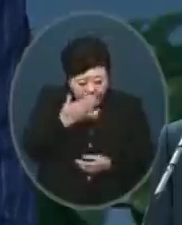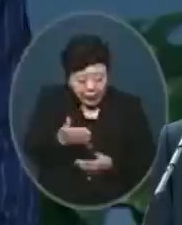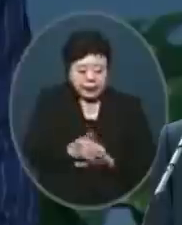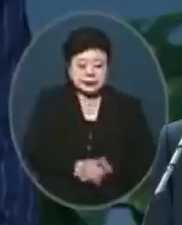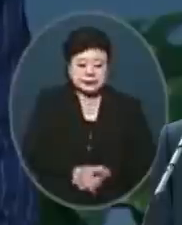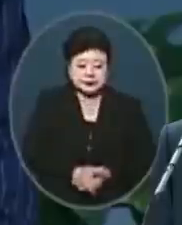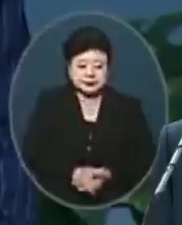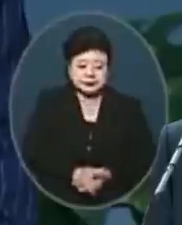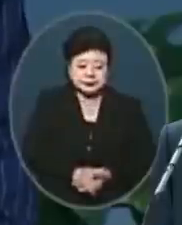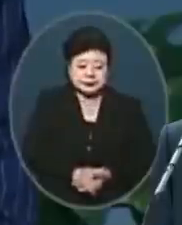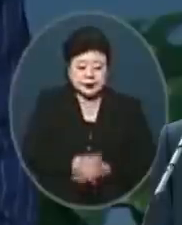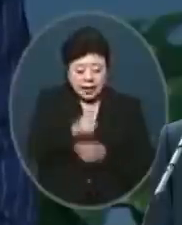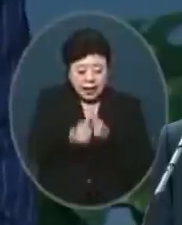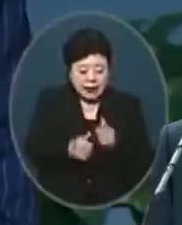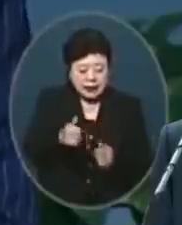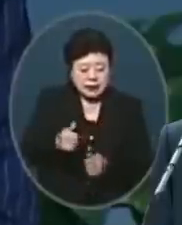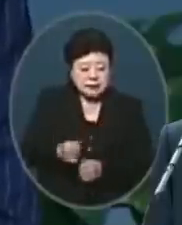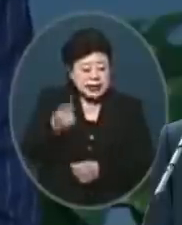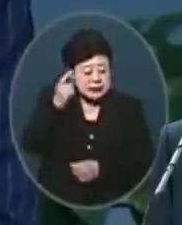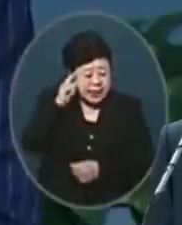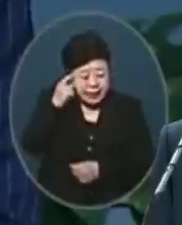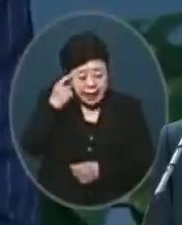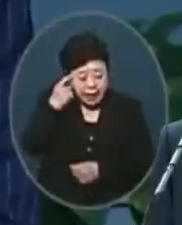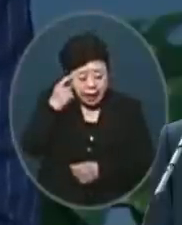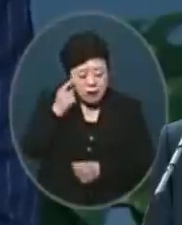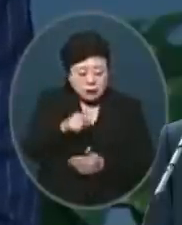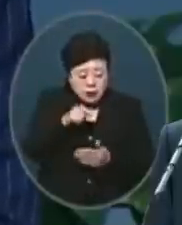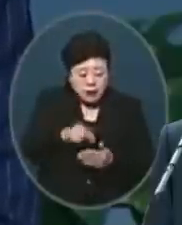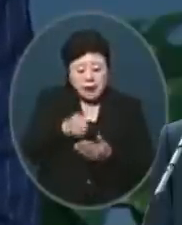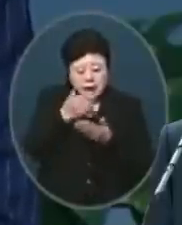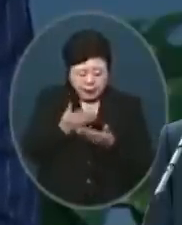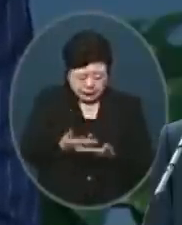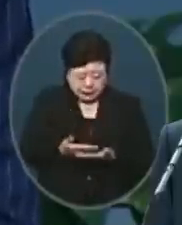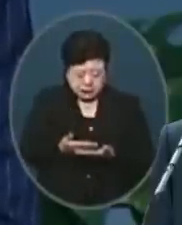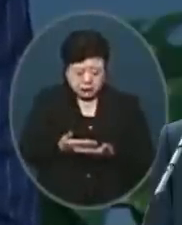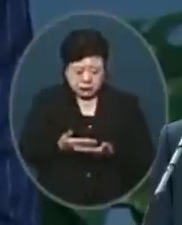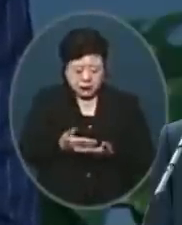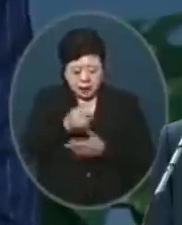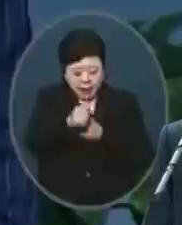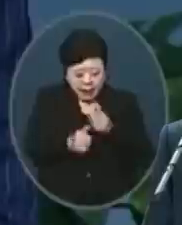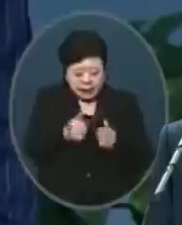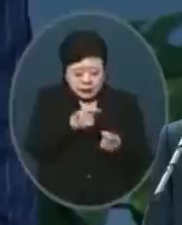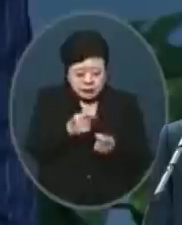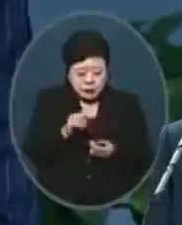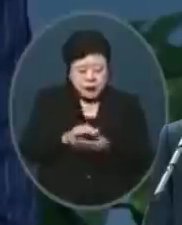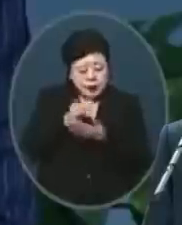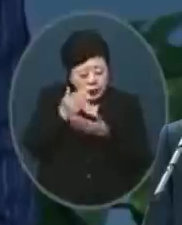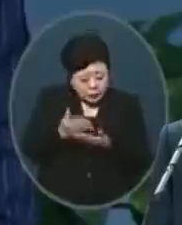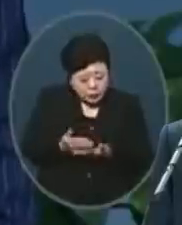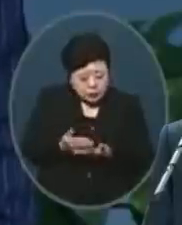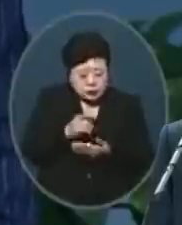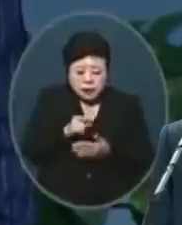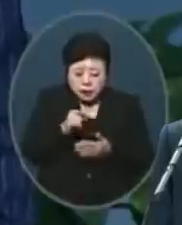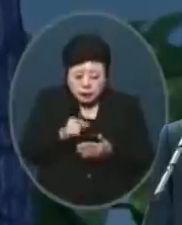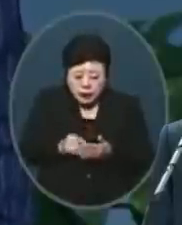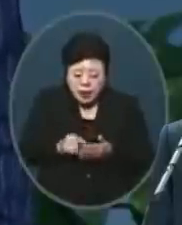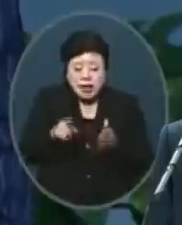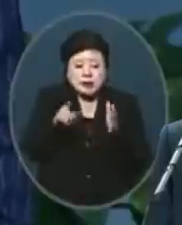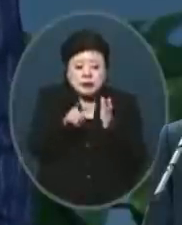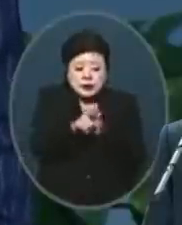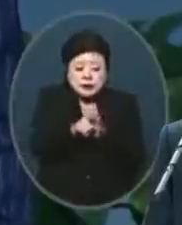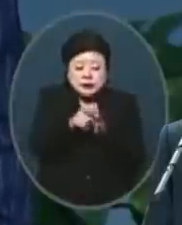것입니다. 하나님의 생각을 우리 마음속에 받아들여서 하나님처럼 변화된 가운데